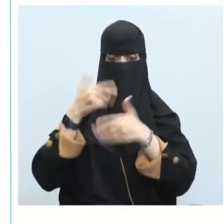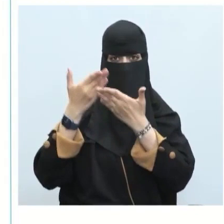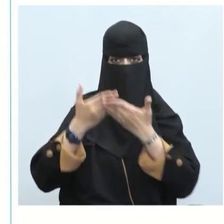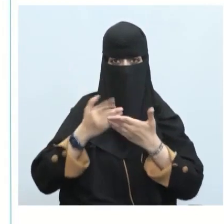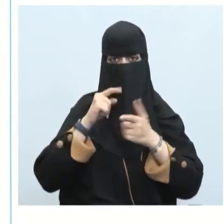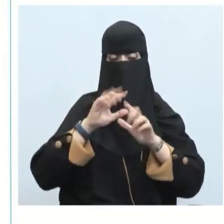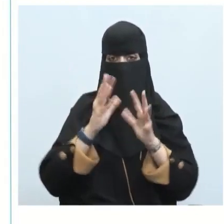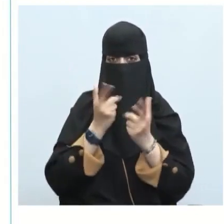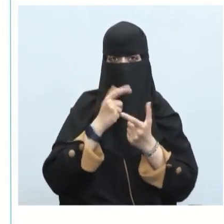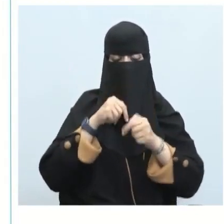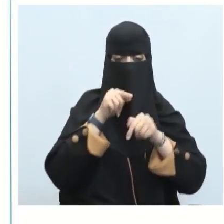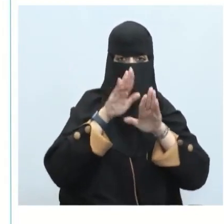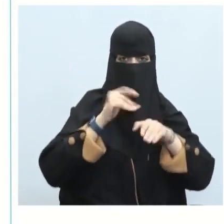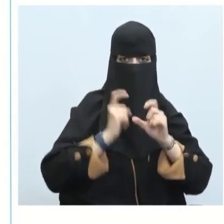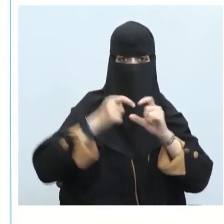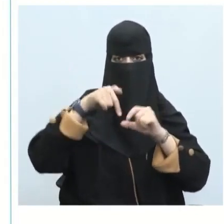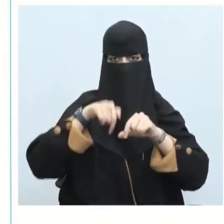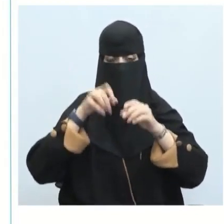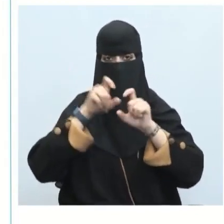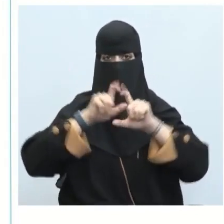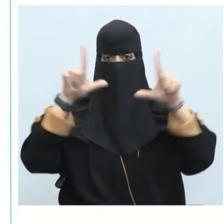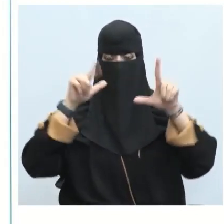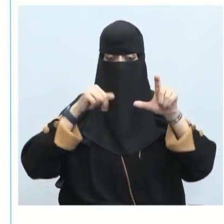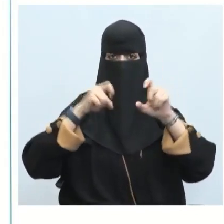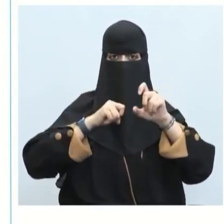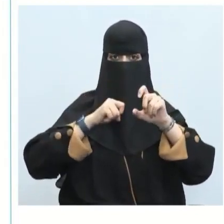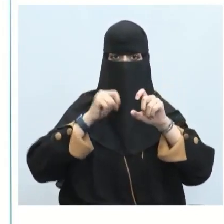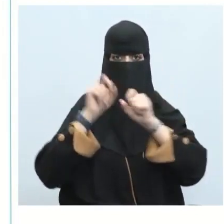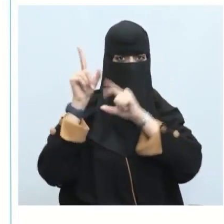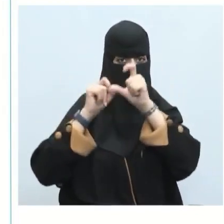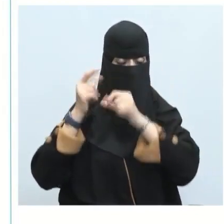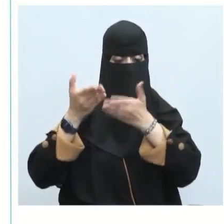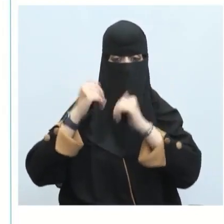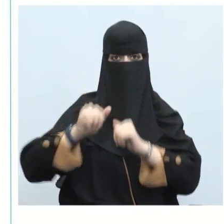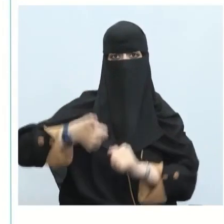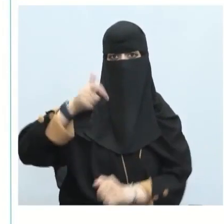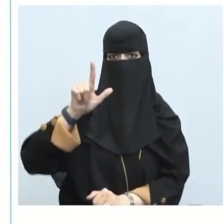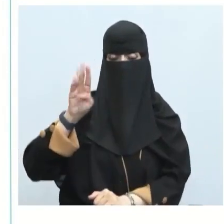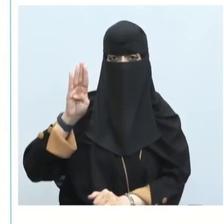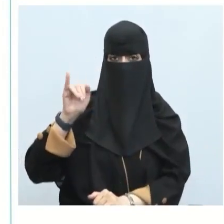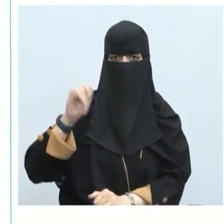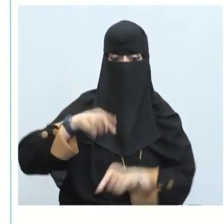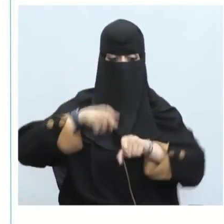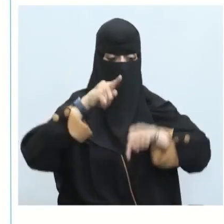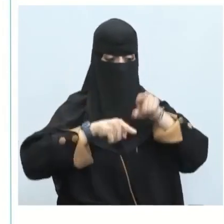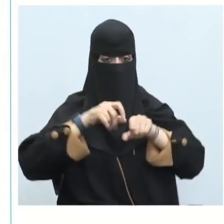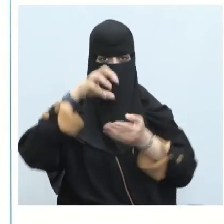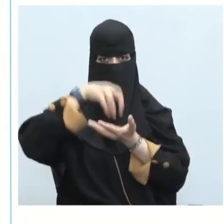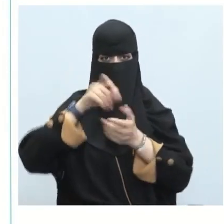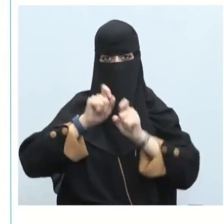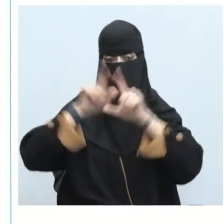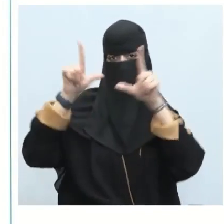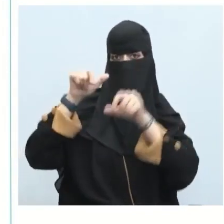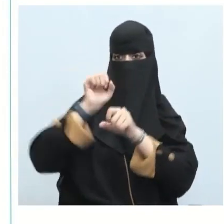كيفيه اداء الموقع الكتروني بينما تساعدنا اداه اليكسا مقارنه الموقع الالكتروني